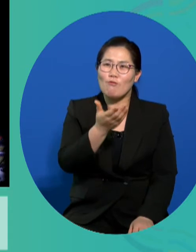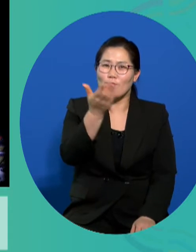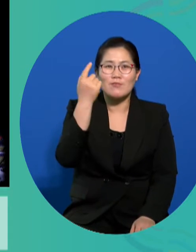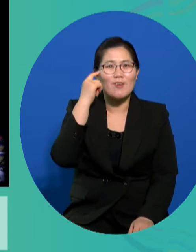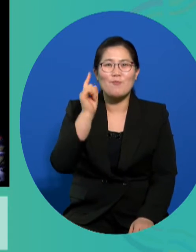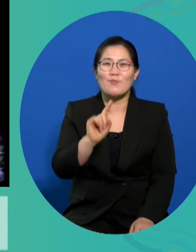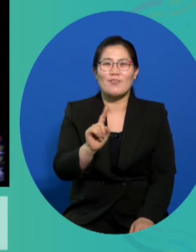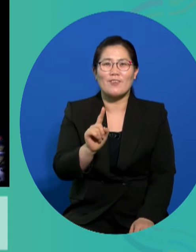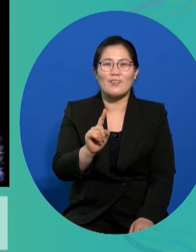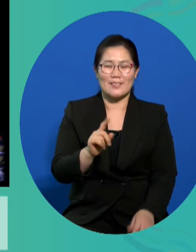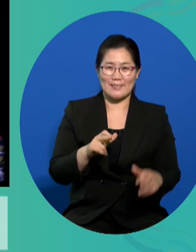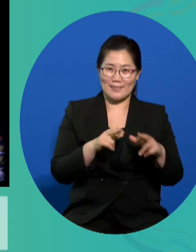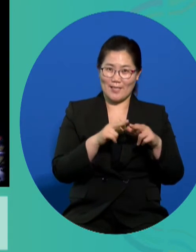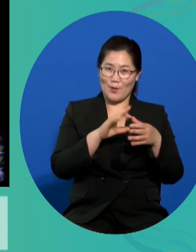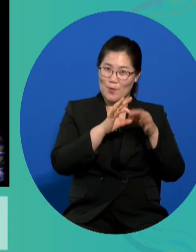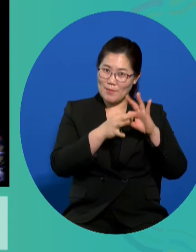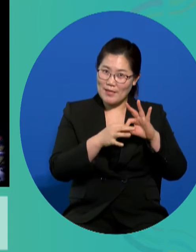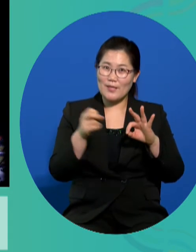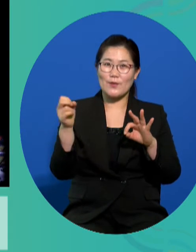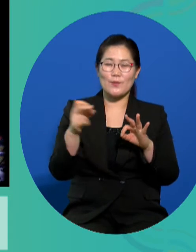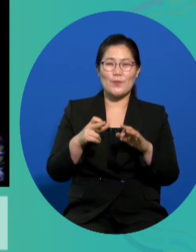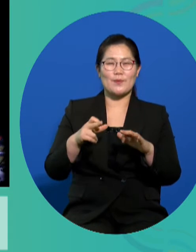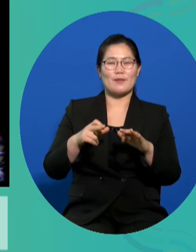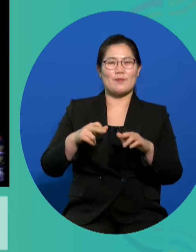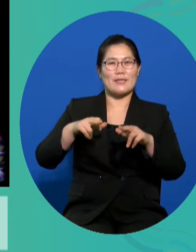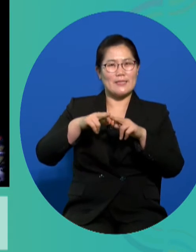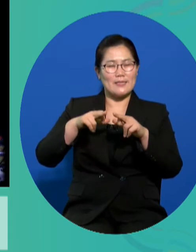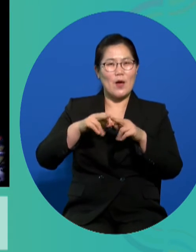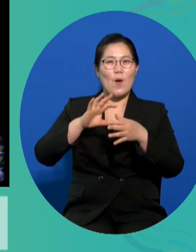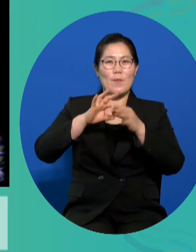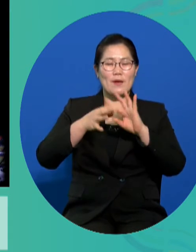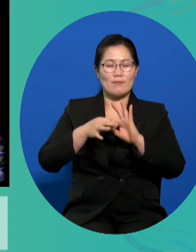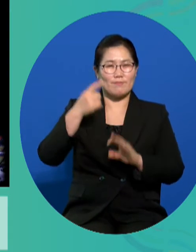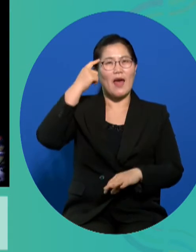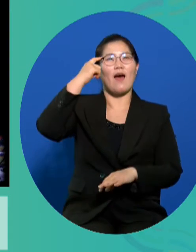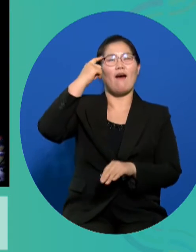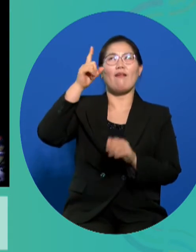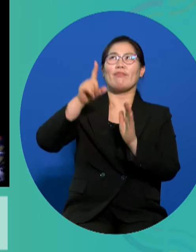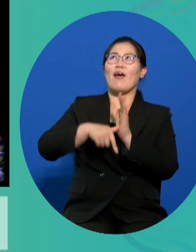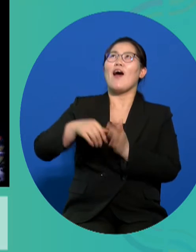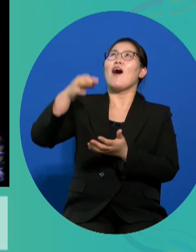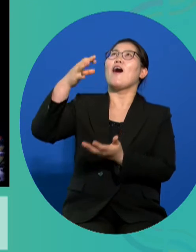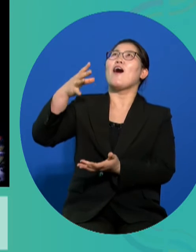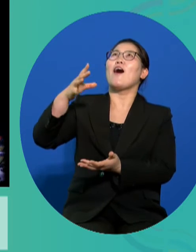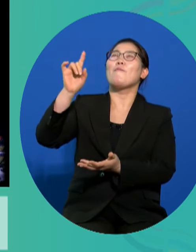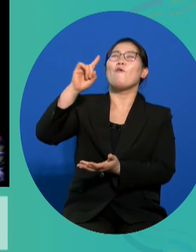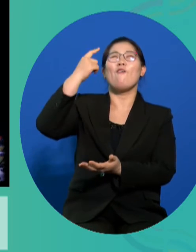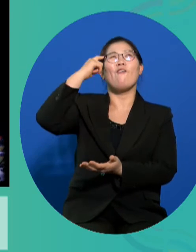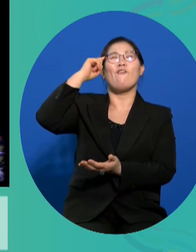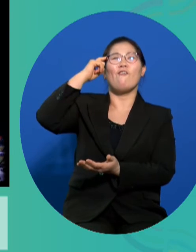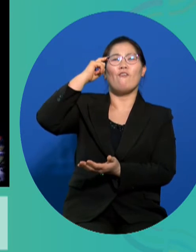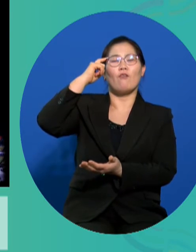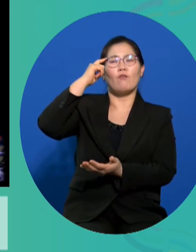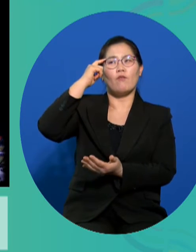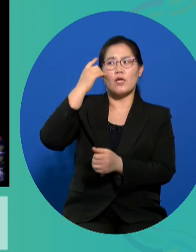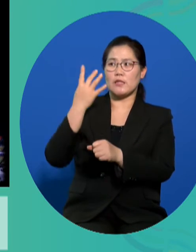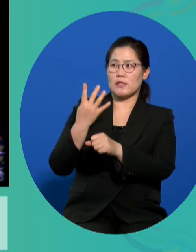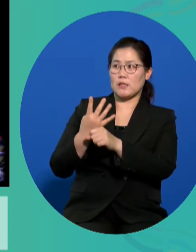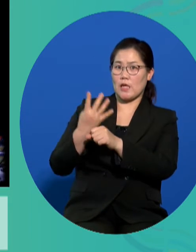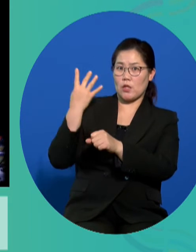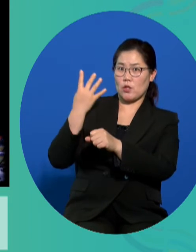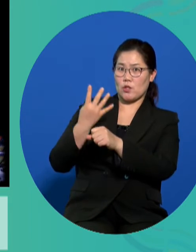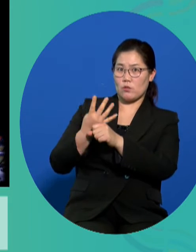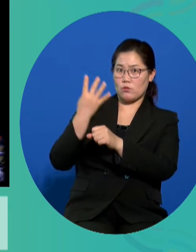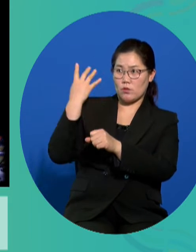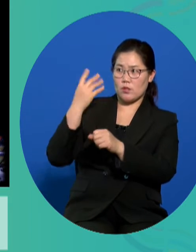패럴림픽 생각하거나 아니면 올림픽 생각을 하시면 뭐 4년 전 이야기죠. 지금 뭐 베이징 올림픽 하고 있지만 4년 전에 패럴림픽